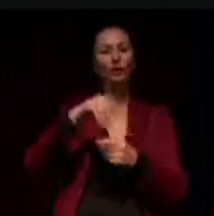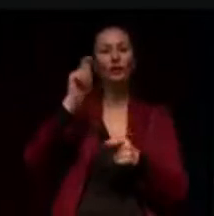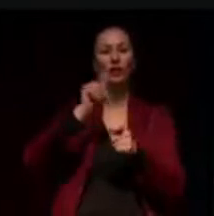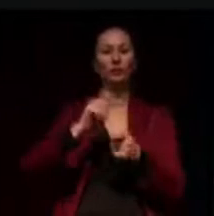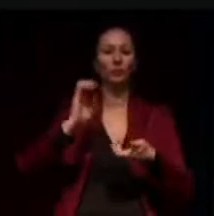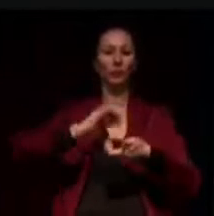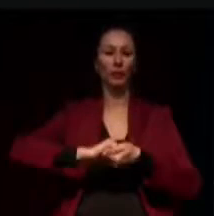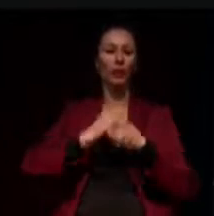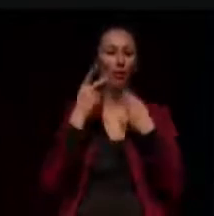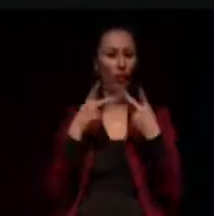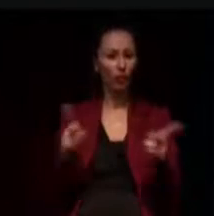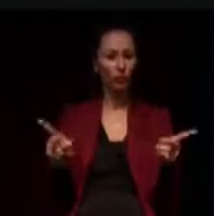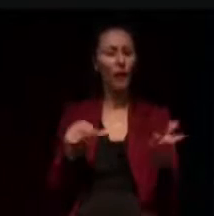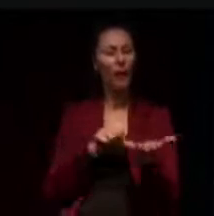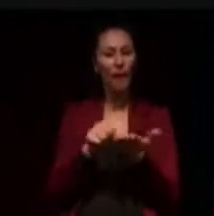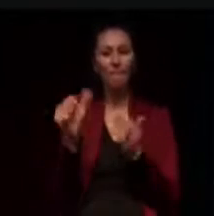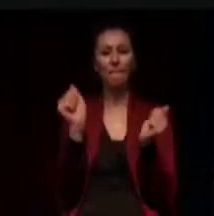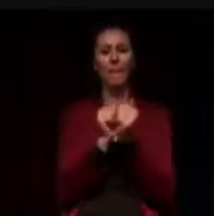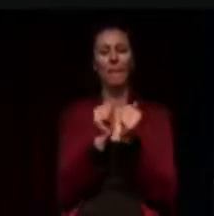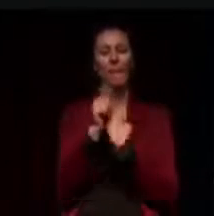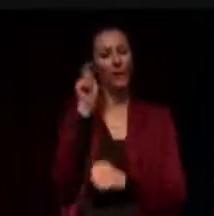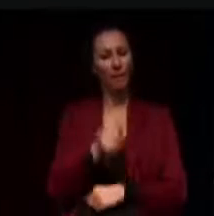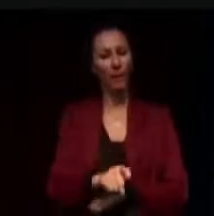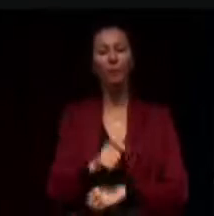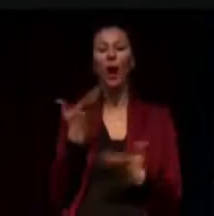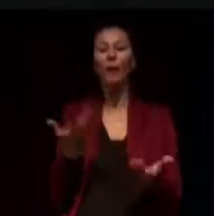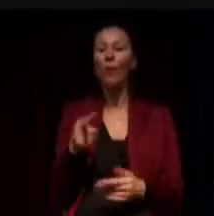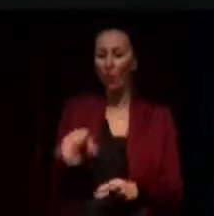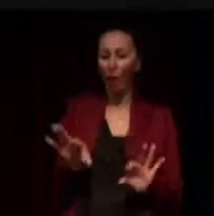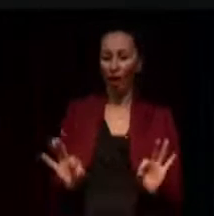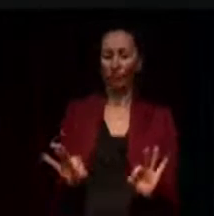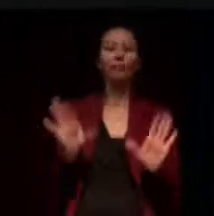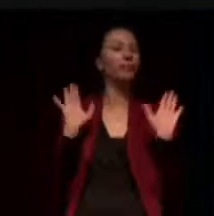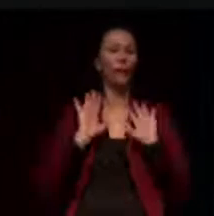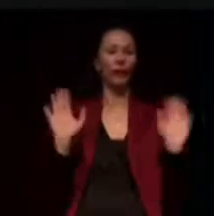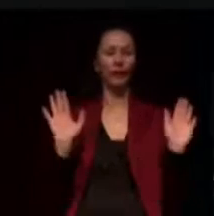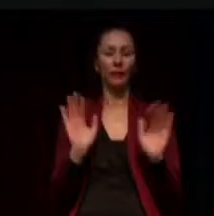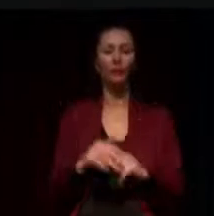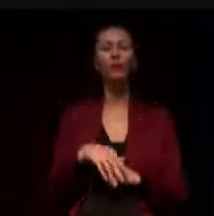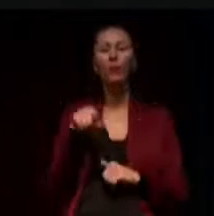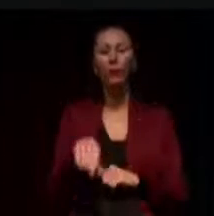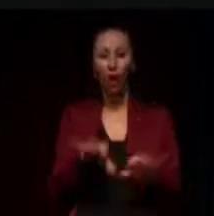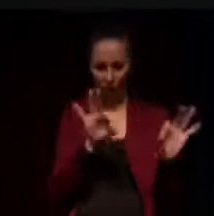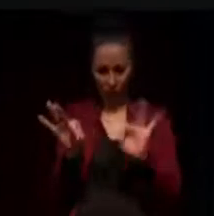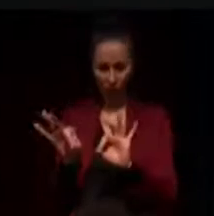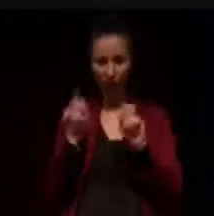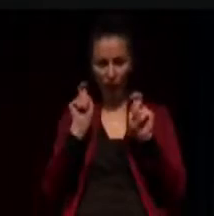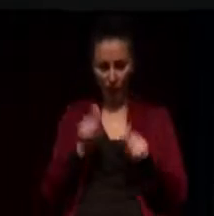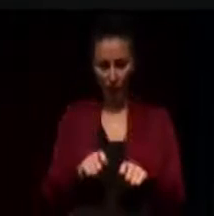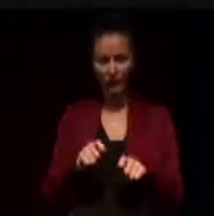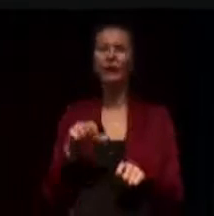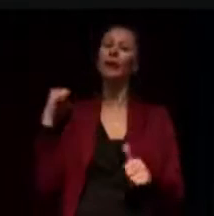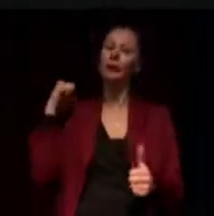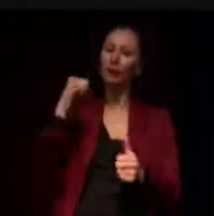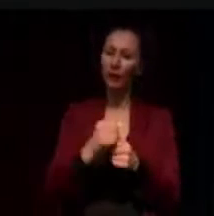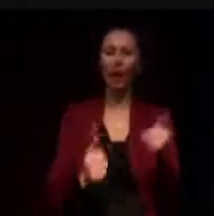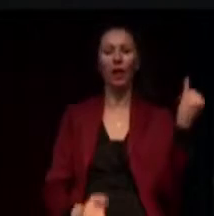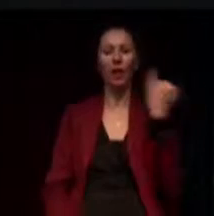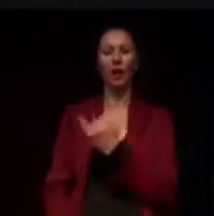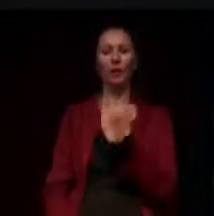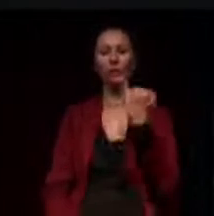açığız. Hep beraber yapalım. Ama bu haliyle değil. Bu haliyle yaparsanız yine